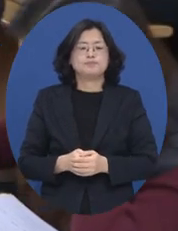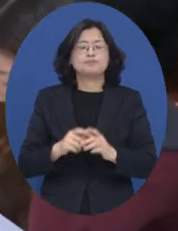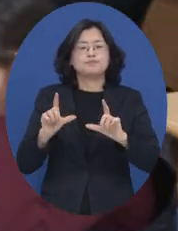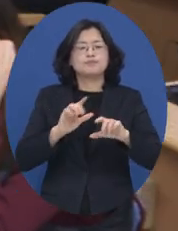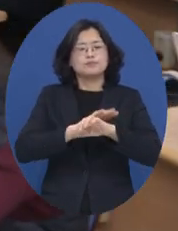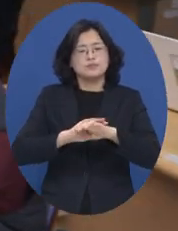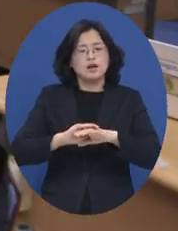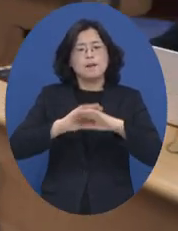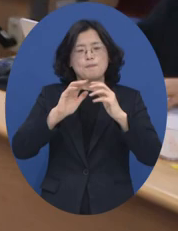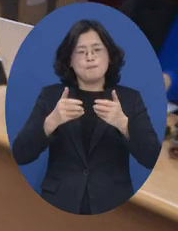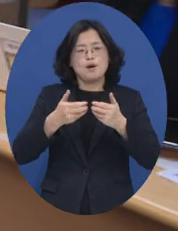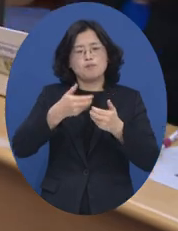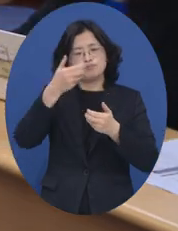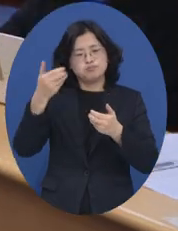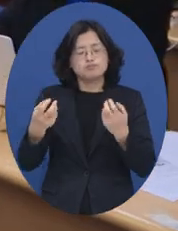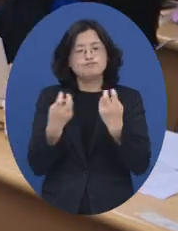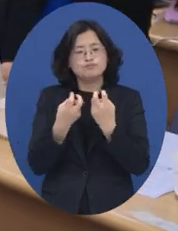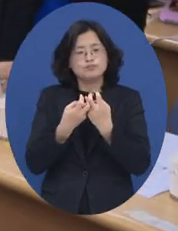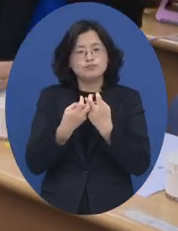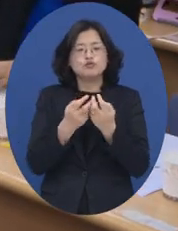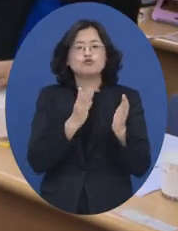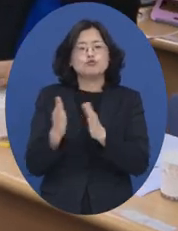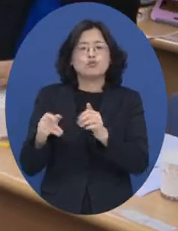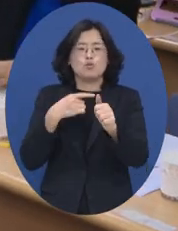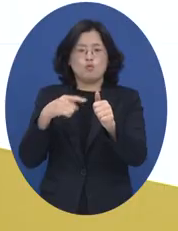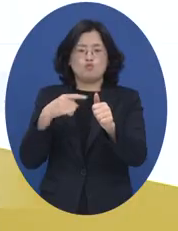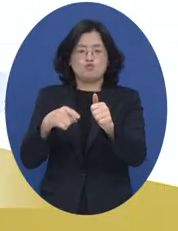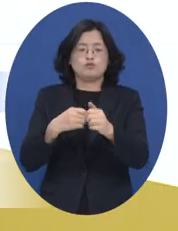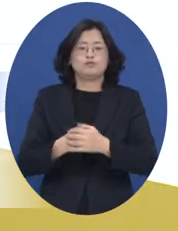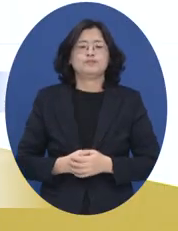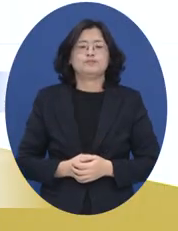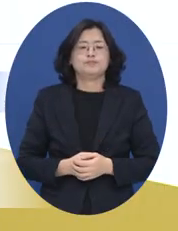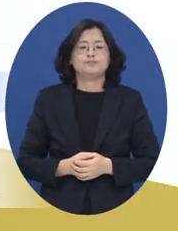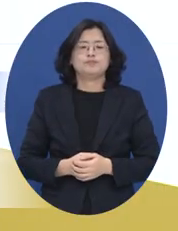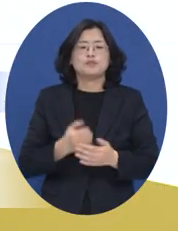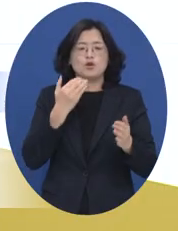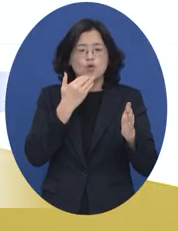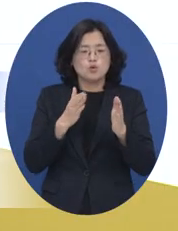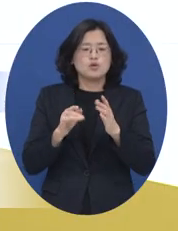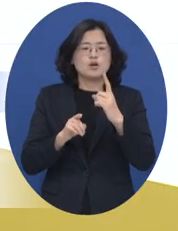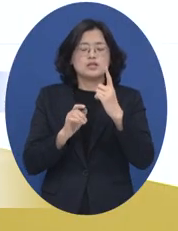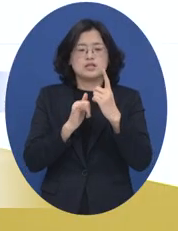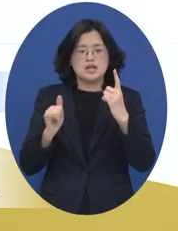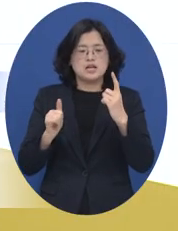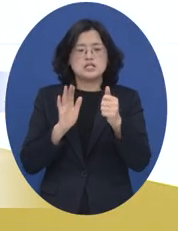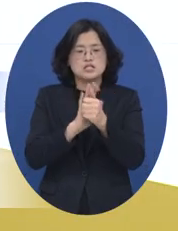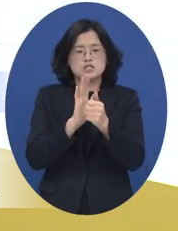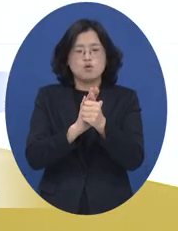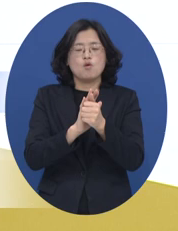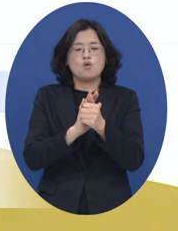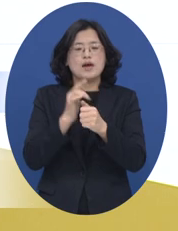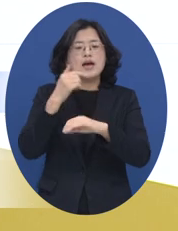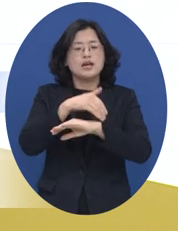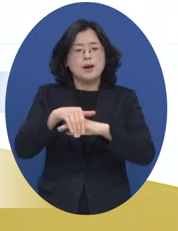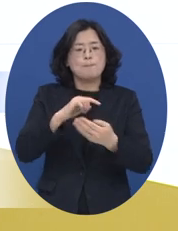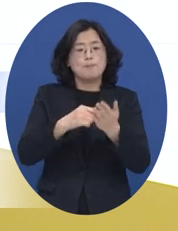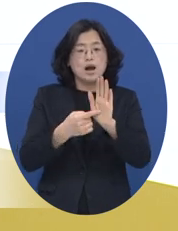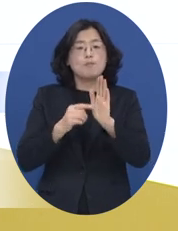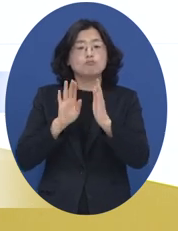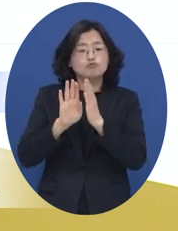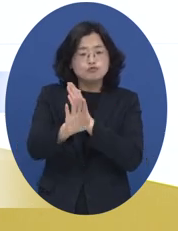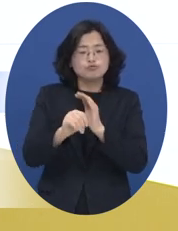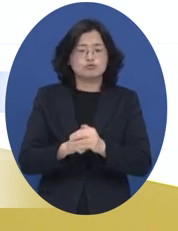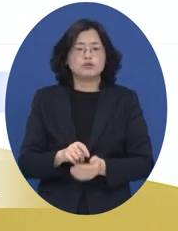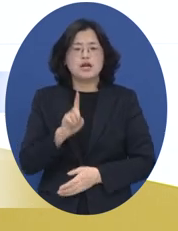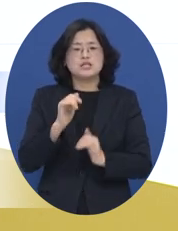아름답게 마무리할 수 있도록 웰다잉 준비 교육도 지원합니다. 경기도 1인 가구 지원 계획 발표를 시작으로 한